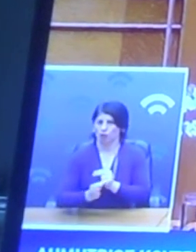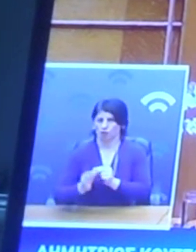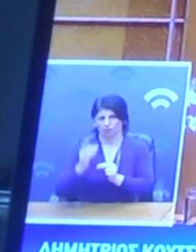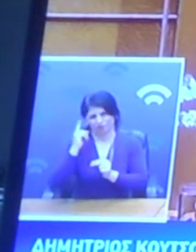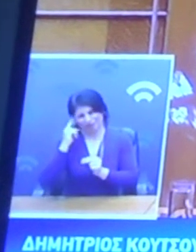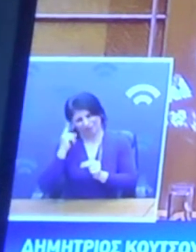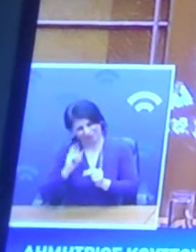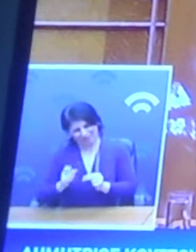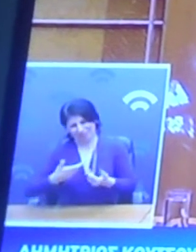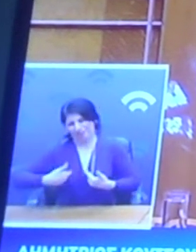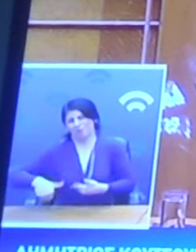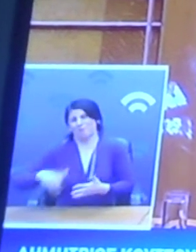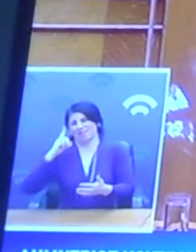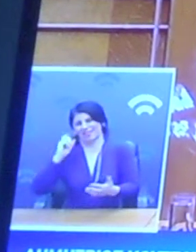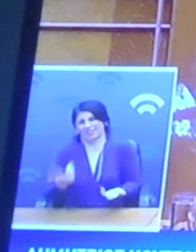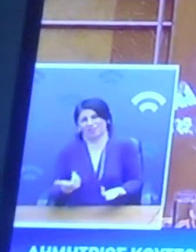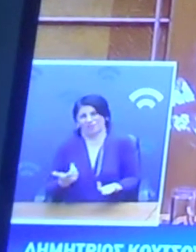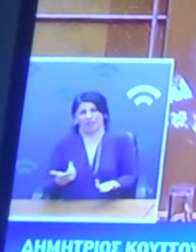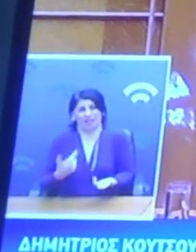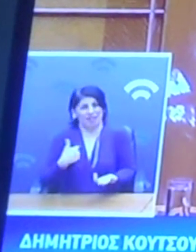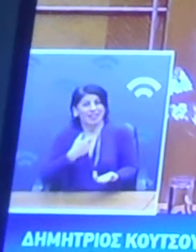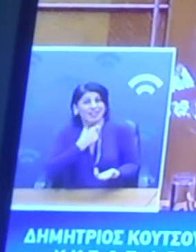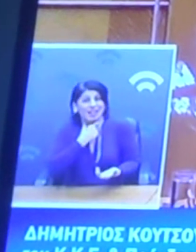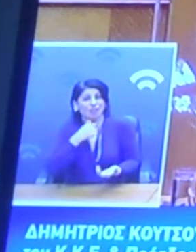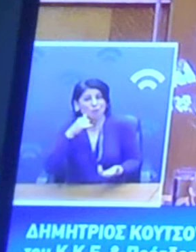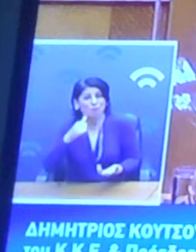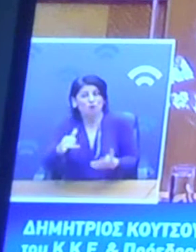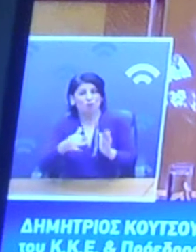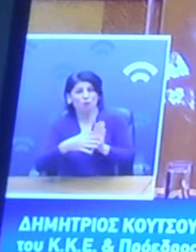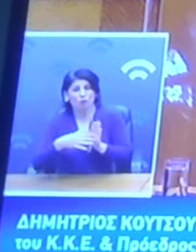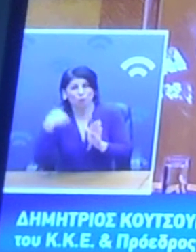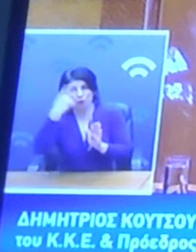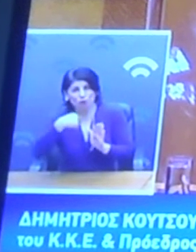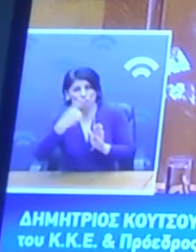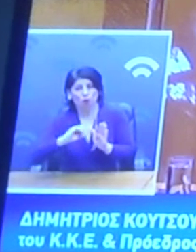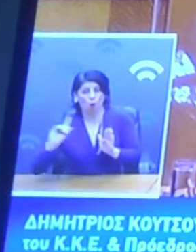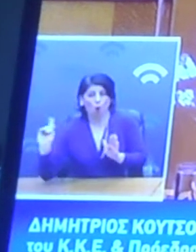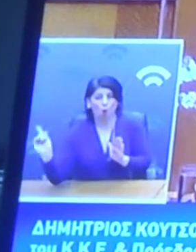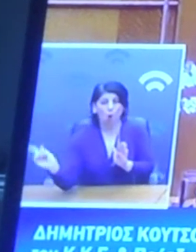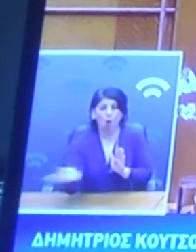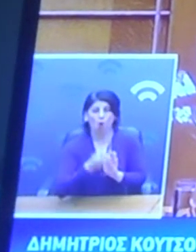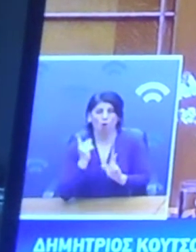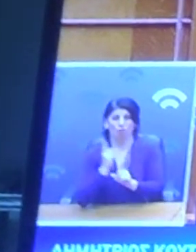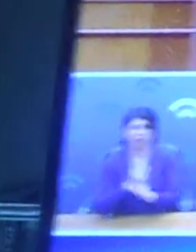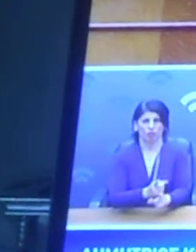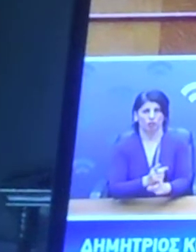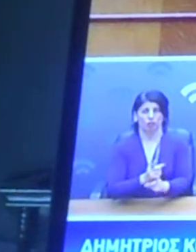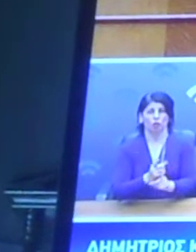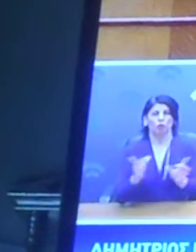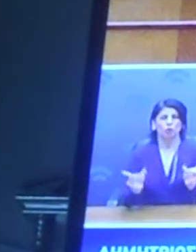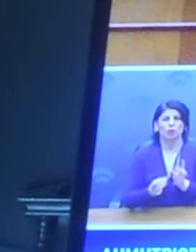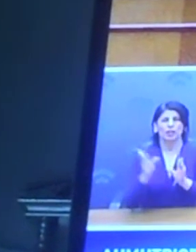ερώτημα. Ενώ χρειάζονται ως μόνιμο προσωπικό όλων των ειδικοτήτων τουλάχιστον